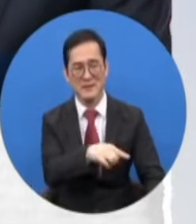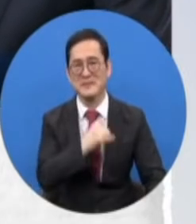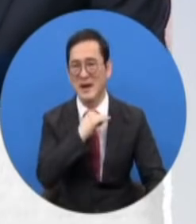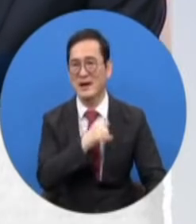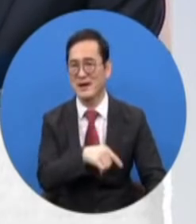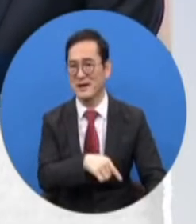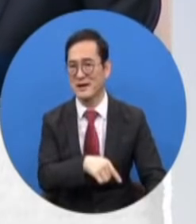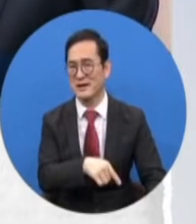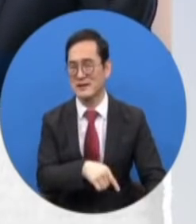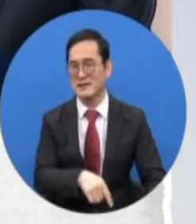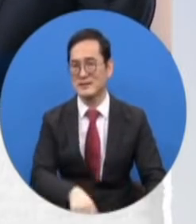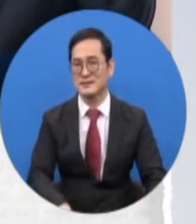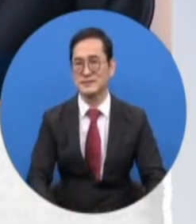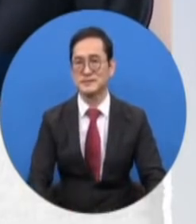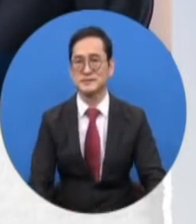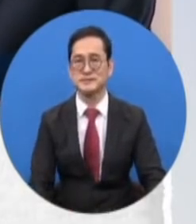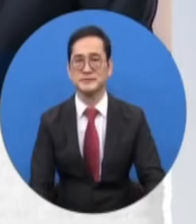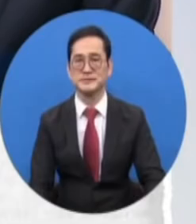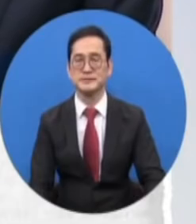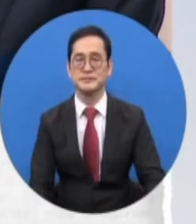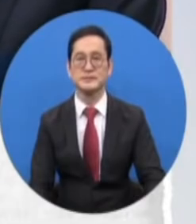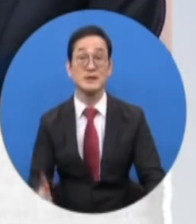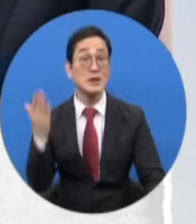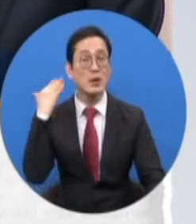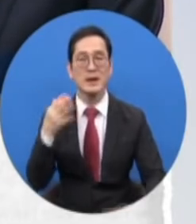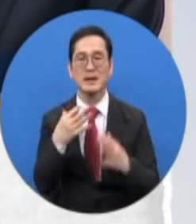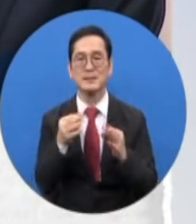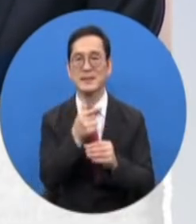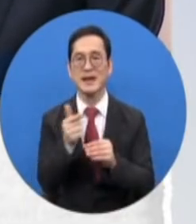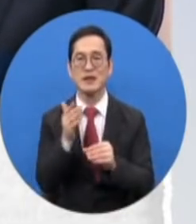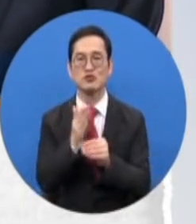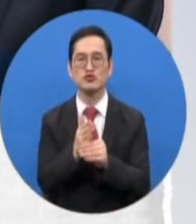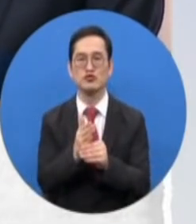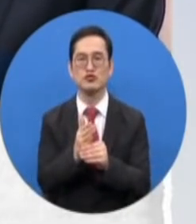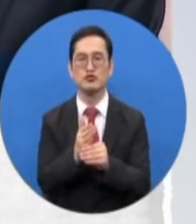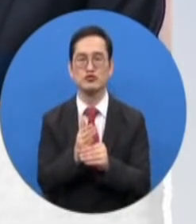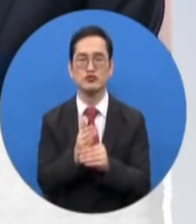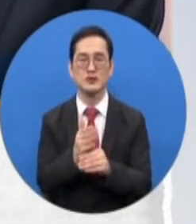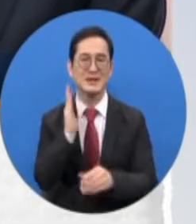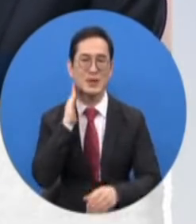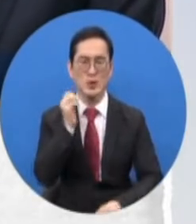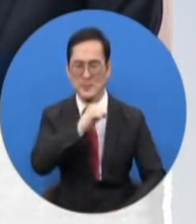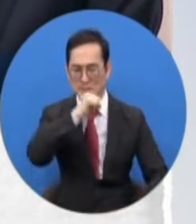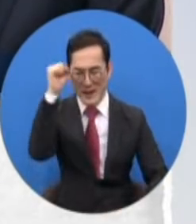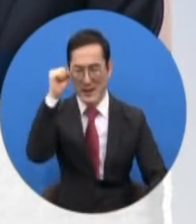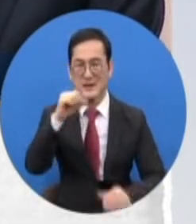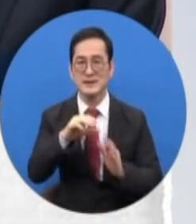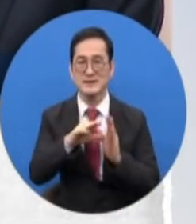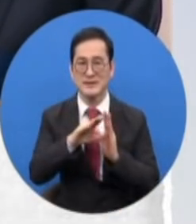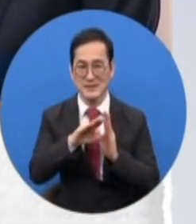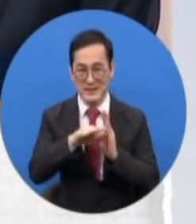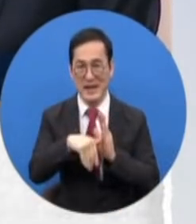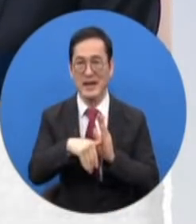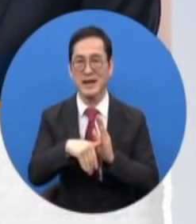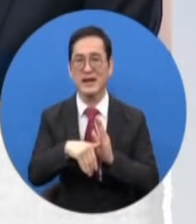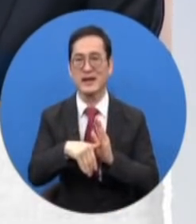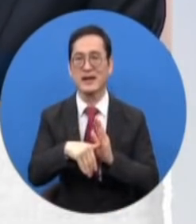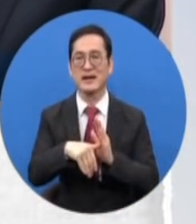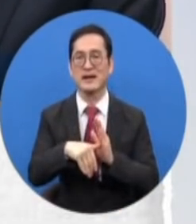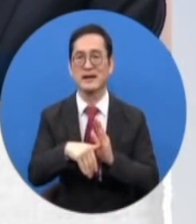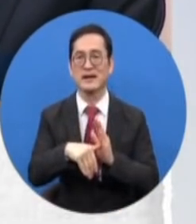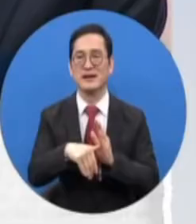예. 자 김대중 당선인이 97년도에 정말로 뭐 민주당에서 역사의 죄인이라고